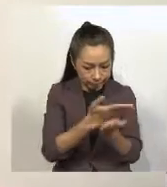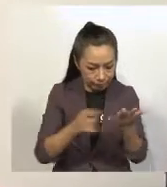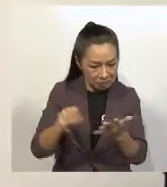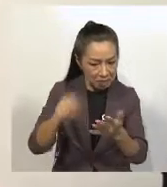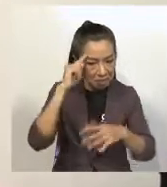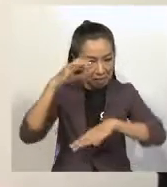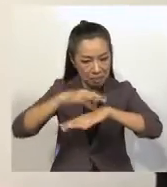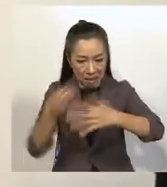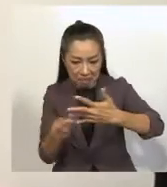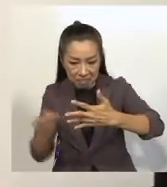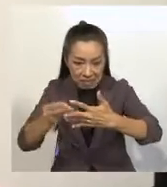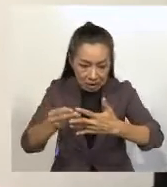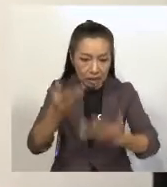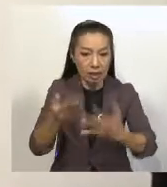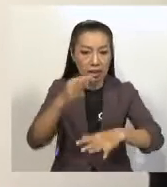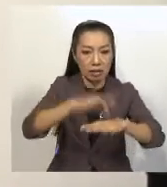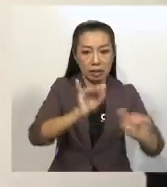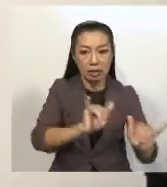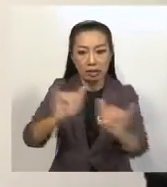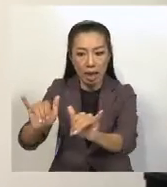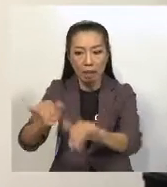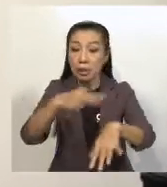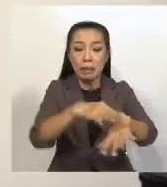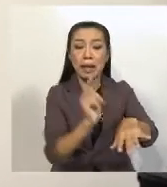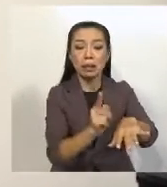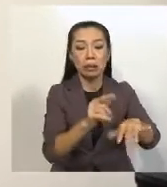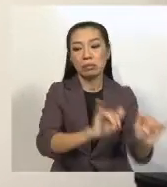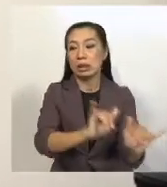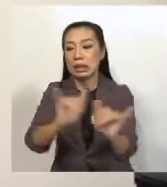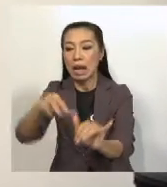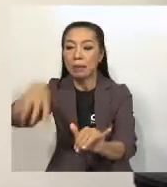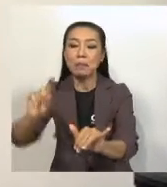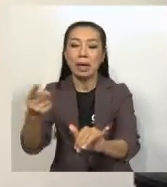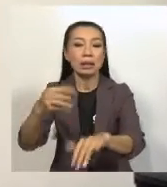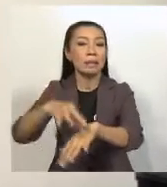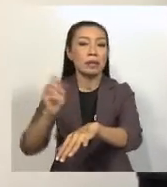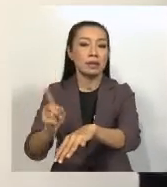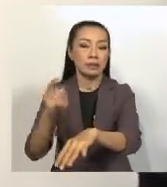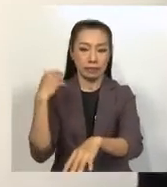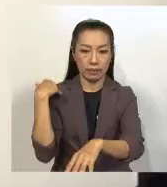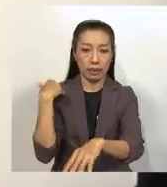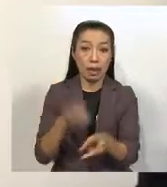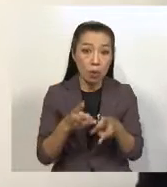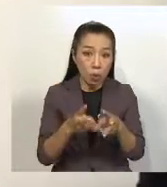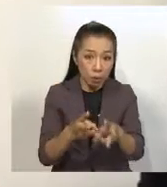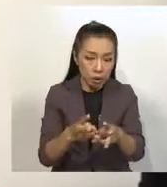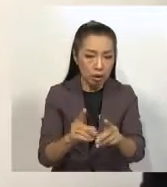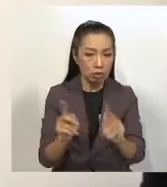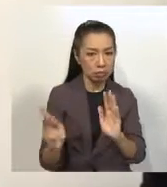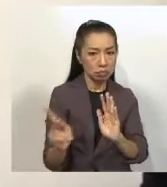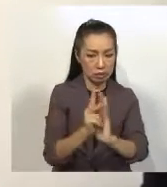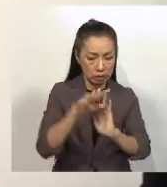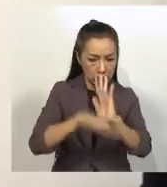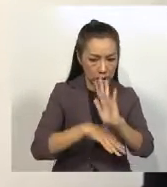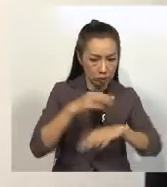เลื่อนระดับและโยกย้ายในระนาบเดียวกันเพื่อความเหมาะสมสำหรับหลักเกณฑ์การแต่งตั้งก็จะยึดหลัก